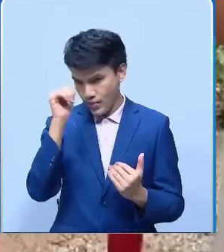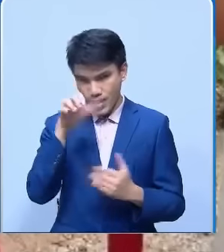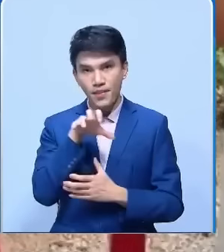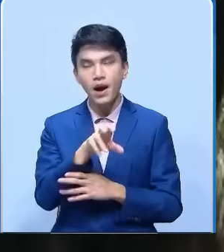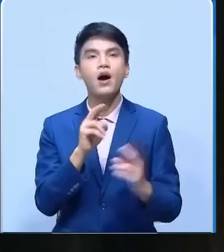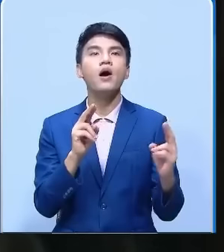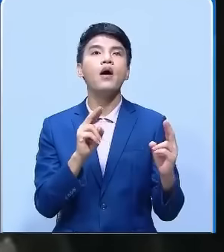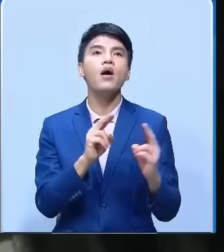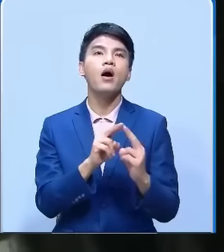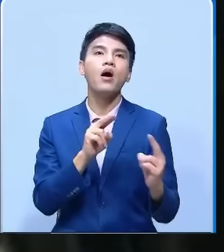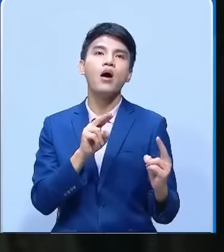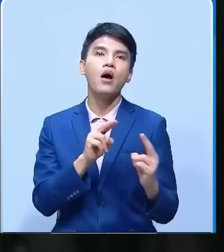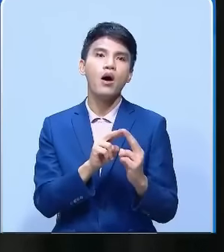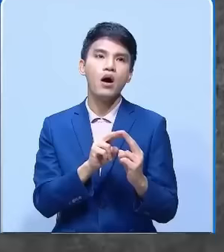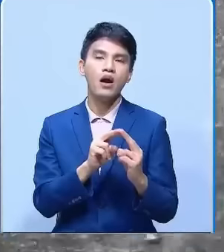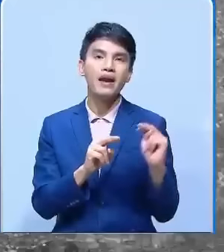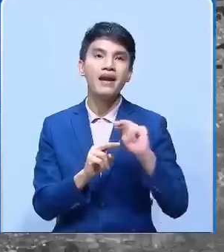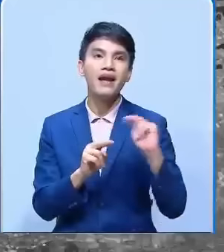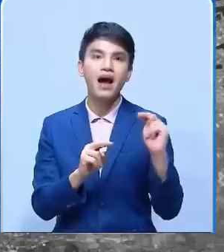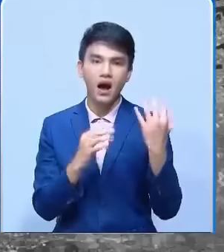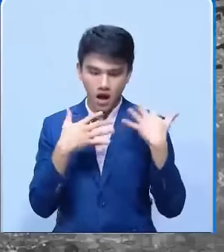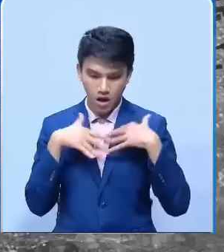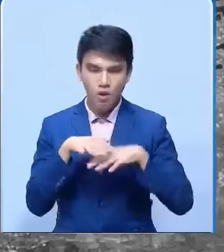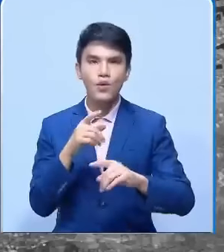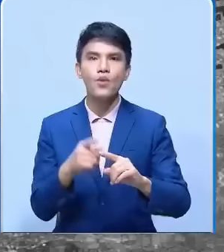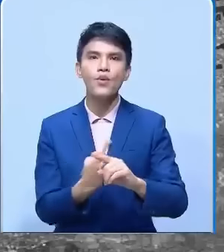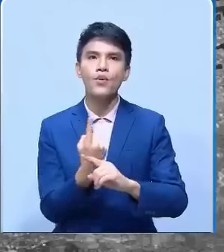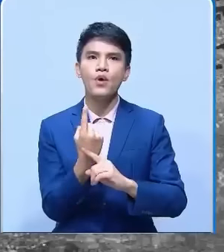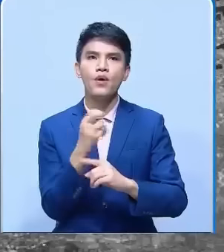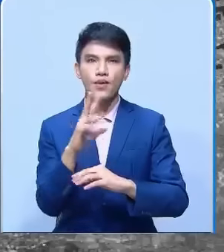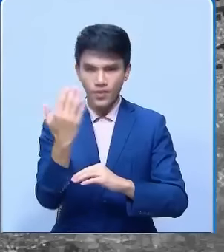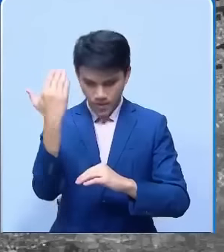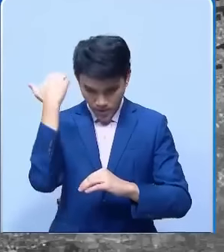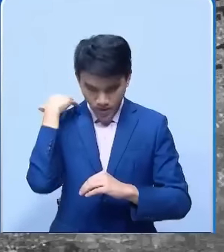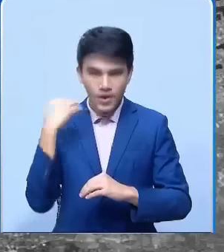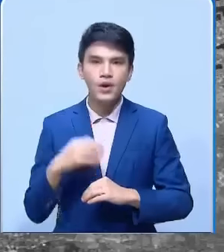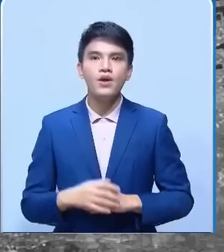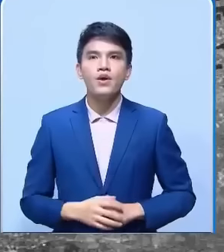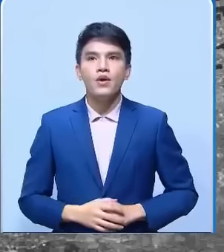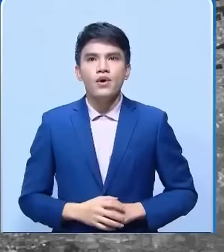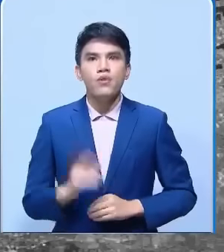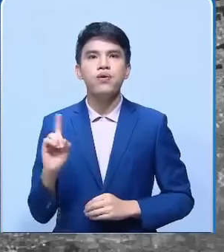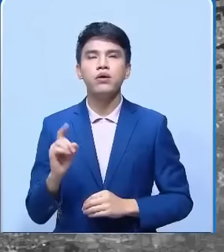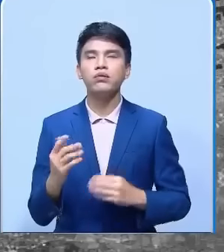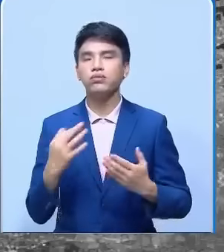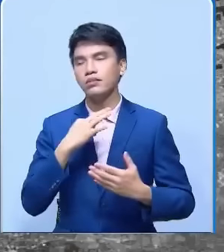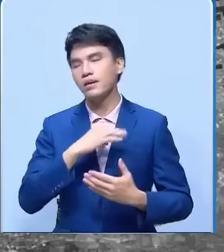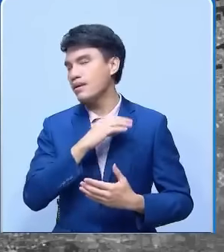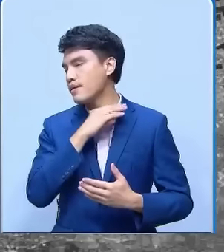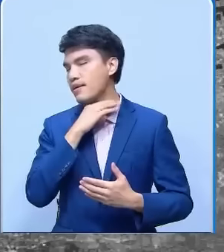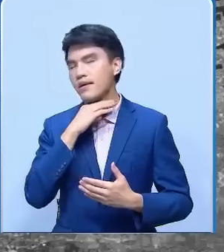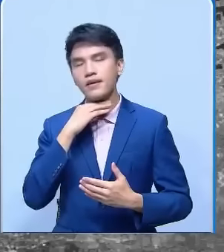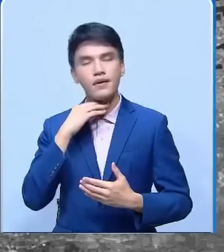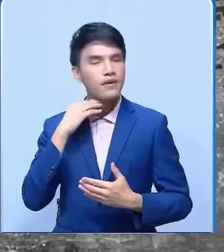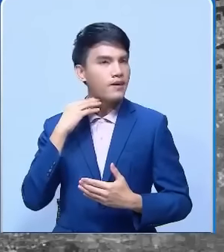ไปร่วมงานวันเกิดของน้าสาวเมื่อช่วงเดือนธันวาคมที่ผ่านมาเหตุการณ์ในครั้งนั้นสร้างตราบาปให้กับเด็กครับเพราะห